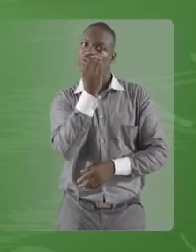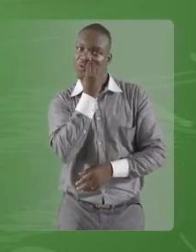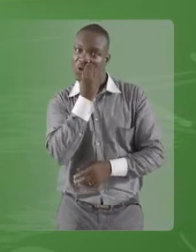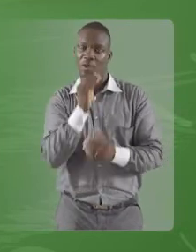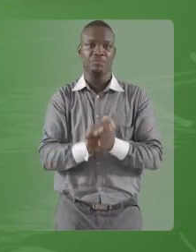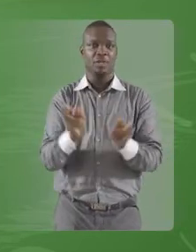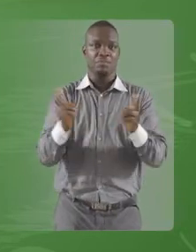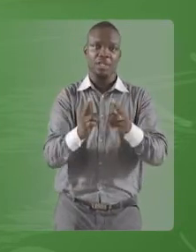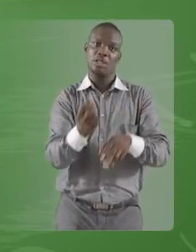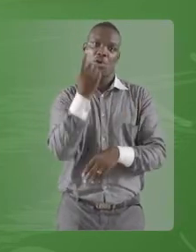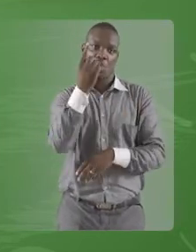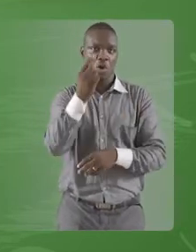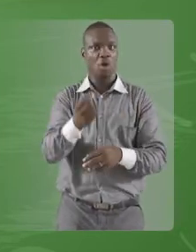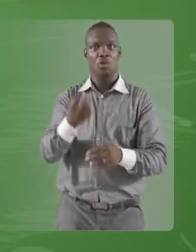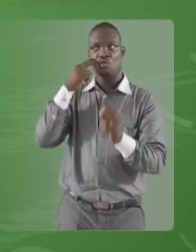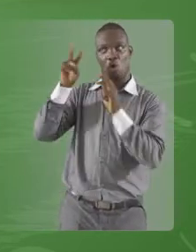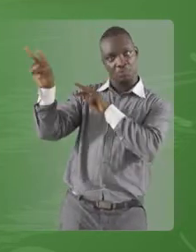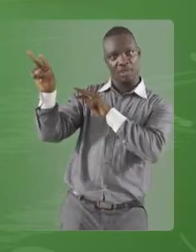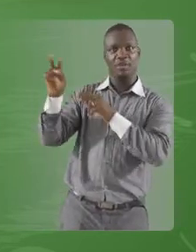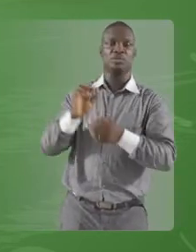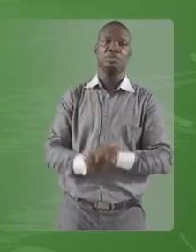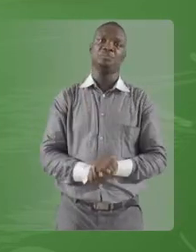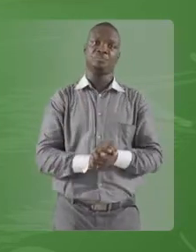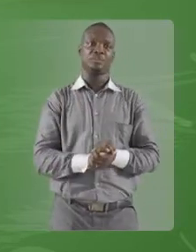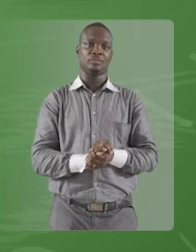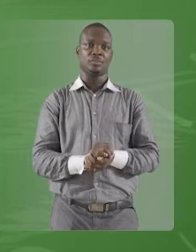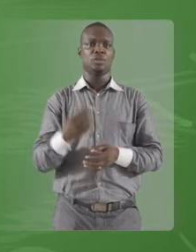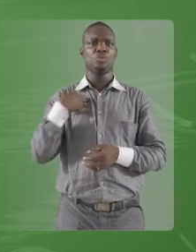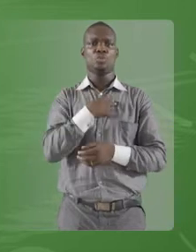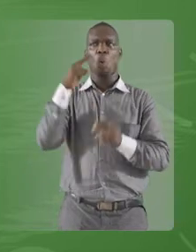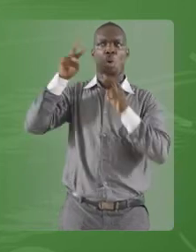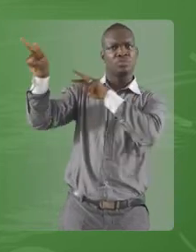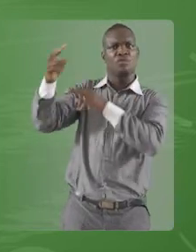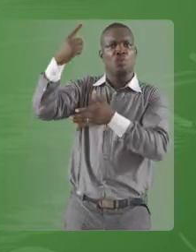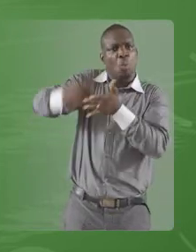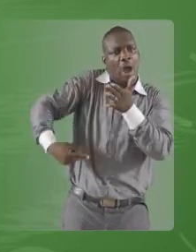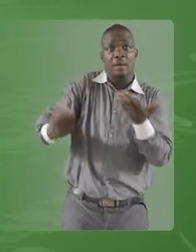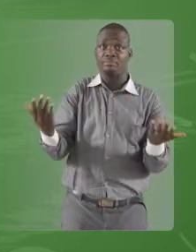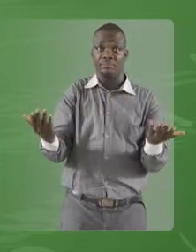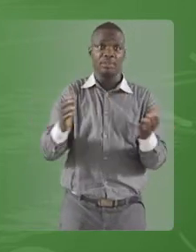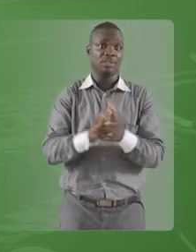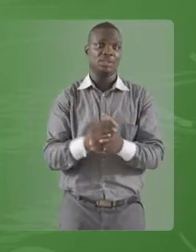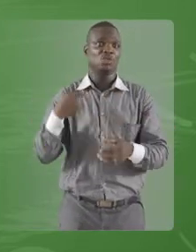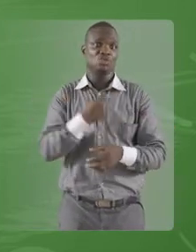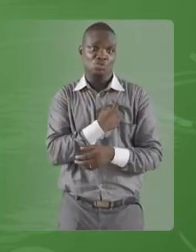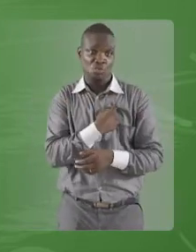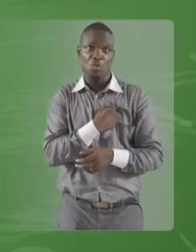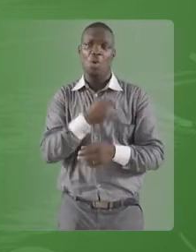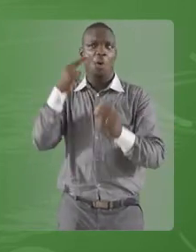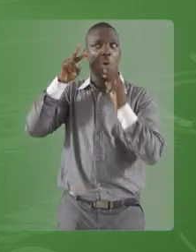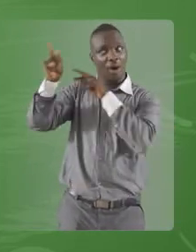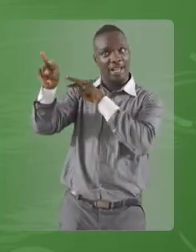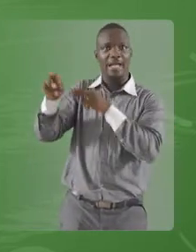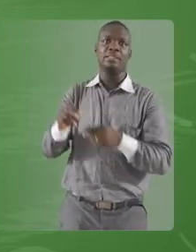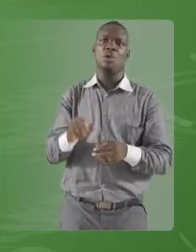1, observation. Et nous allons observer quoi? Comme on l'a dit, nous allons observer un document